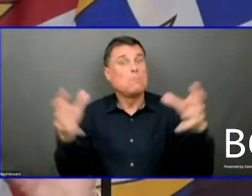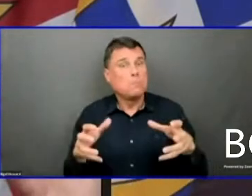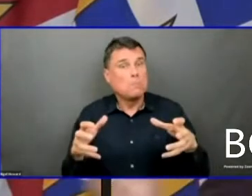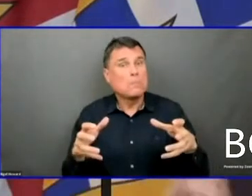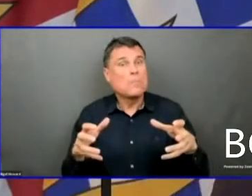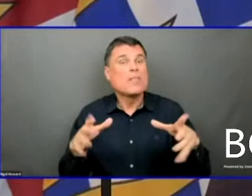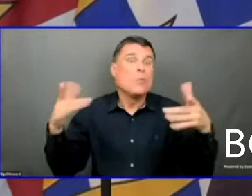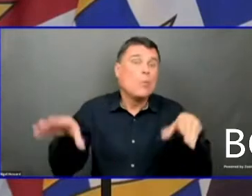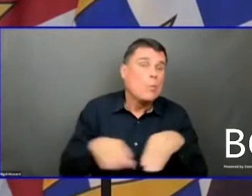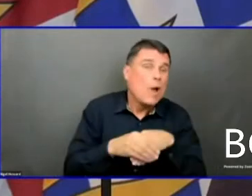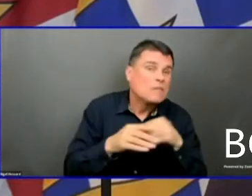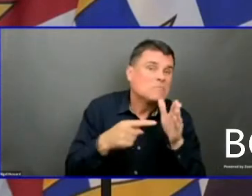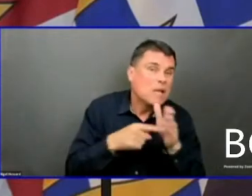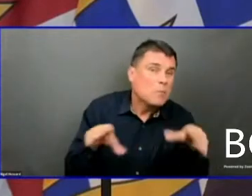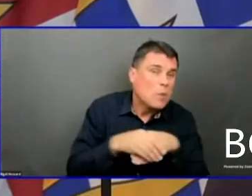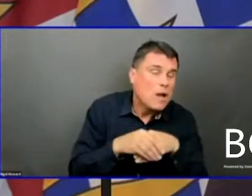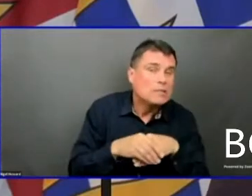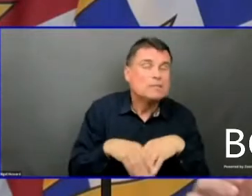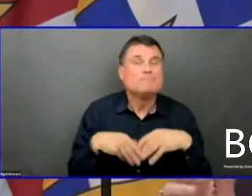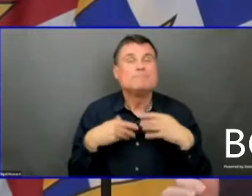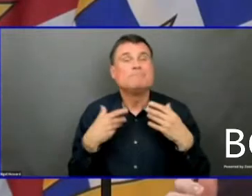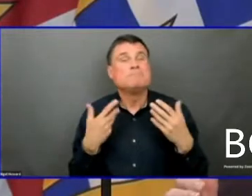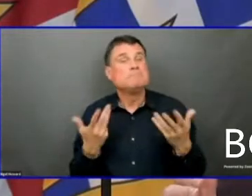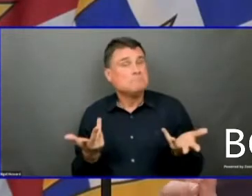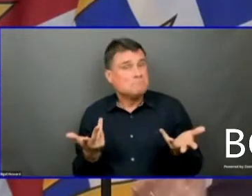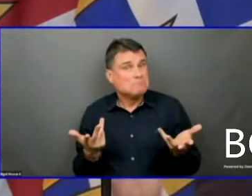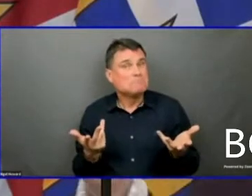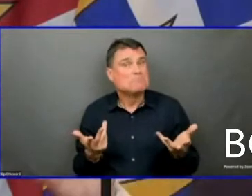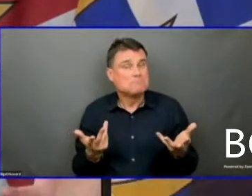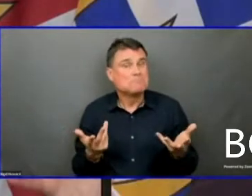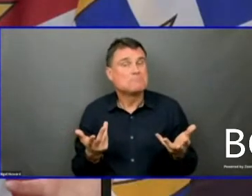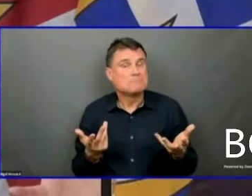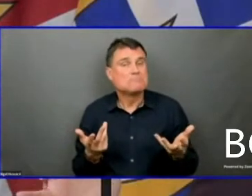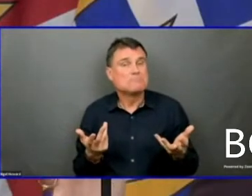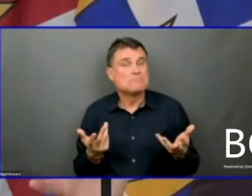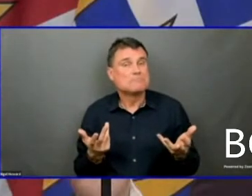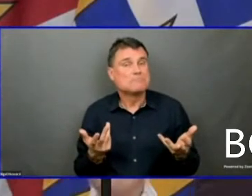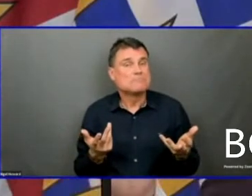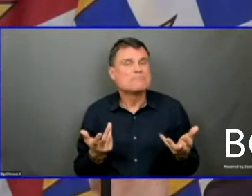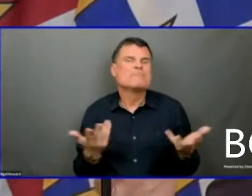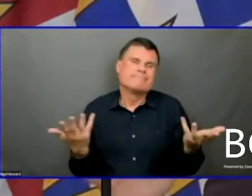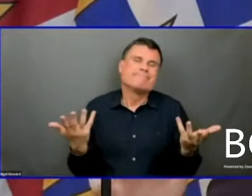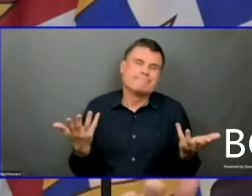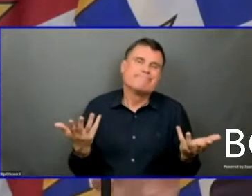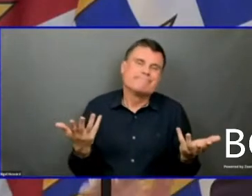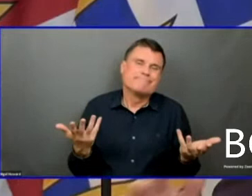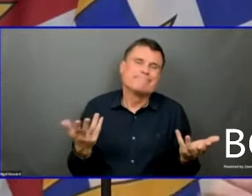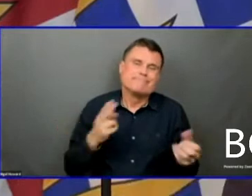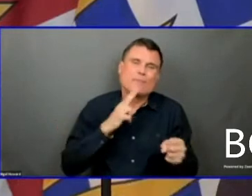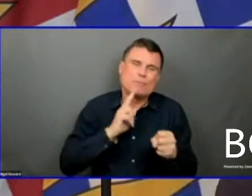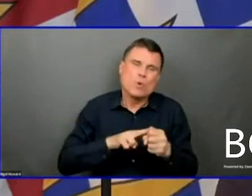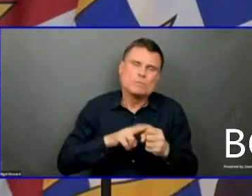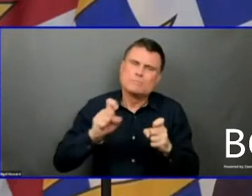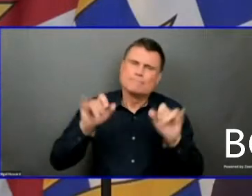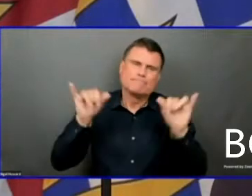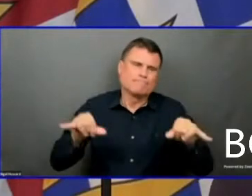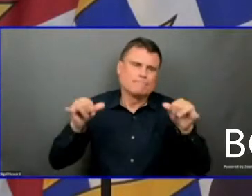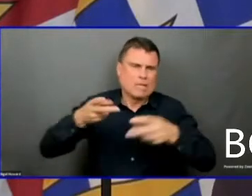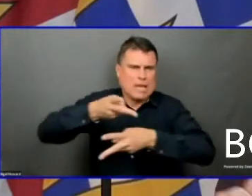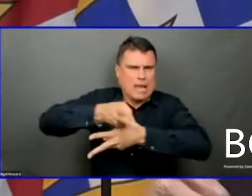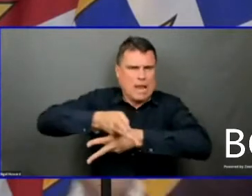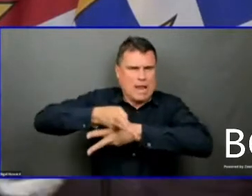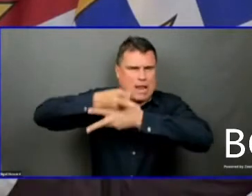计划婚礼啊，或者计划其他的庆祝活动啊。希望大家还是引起重视，引起注